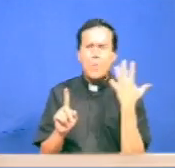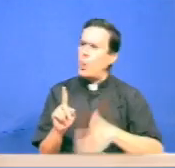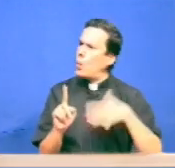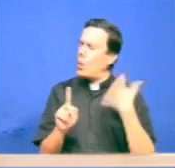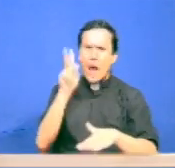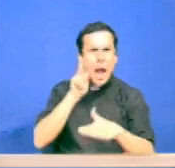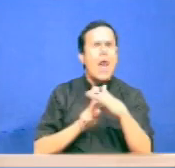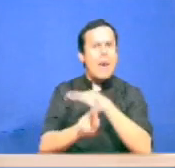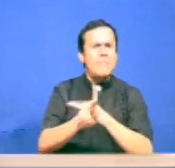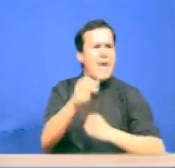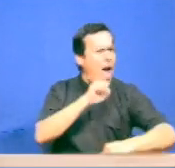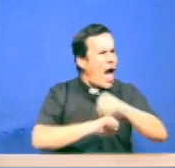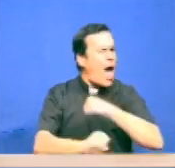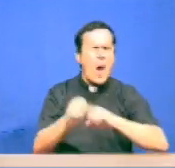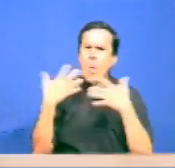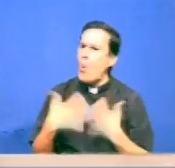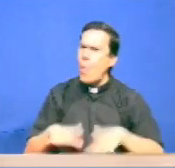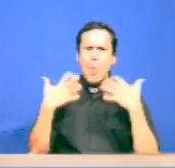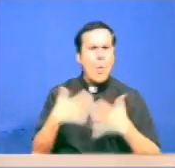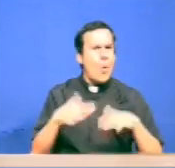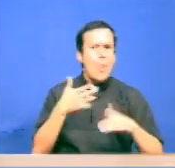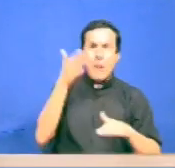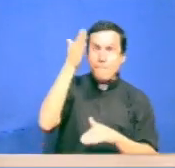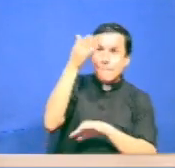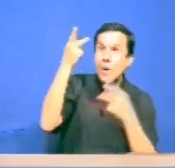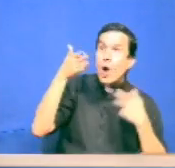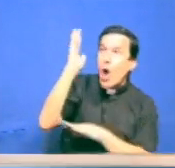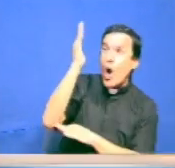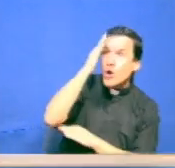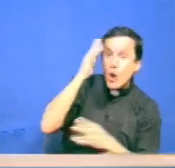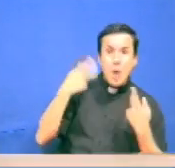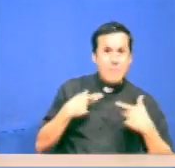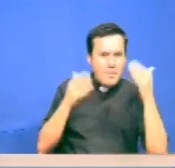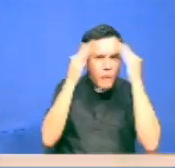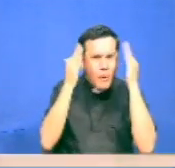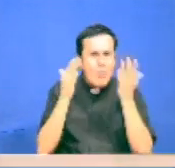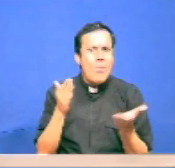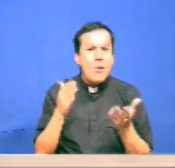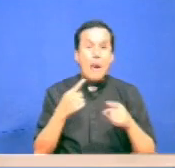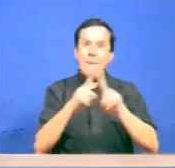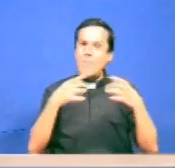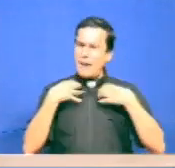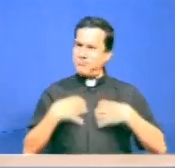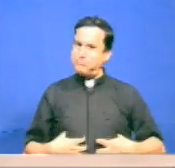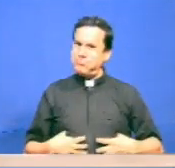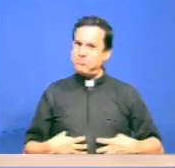maneno mbele ya Mungu na watu wote. Na namna makuhani wakuu na wakubwa wetu wa